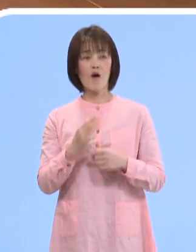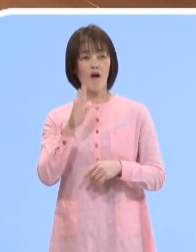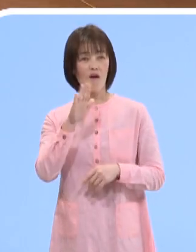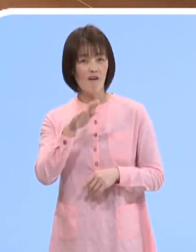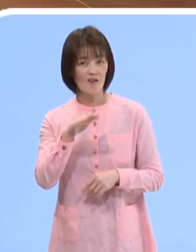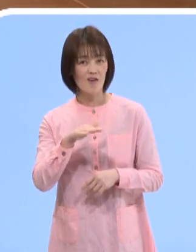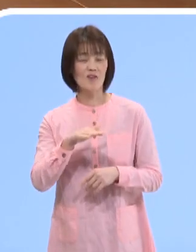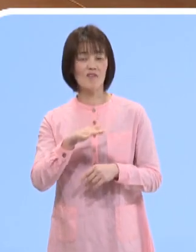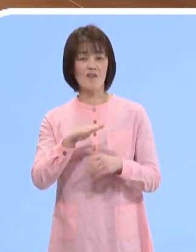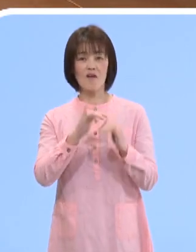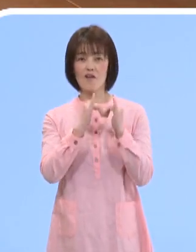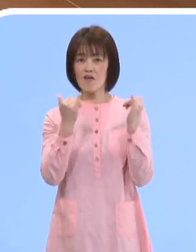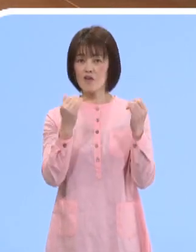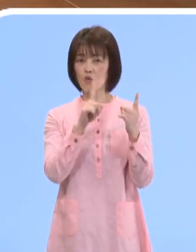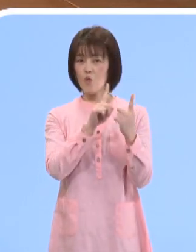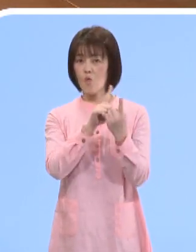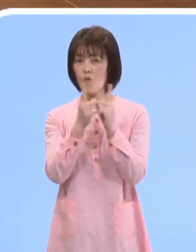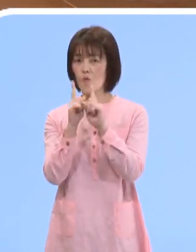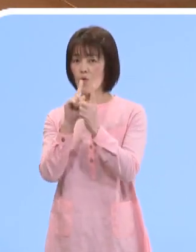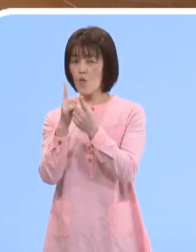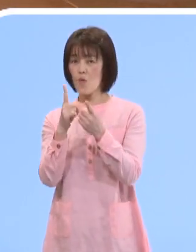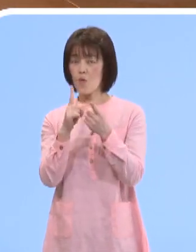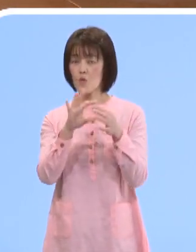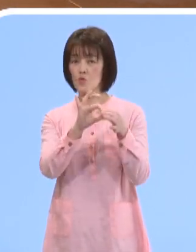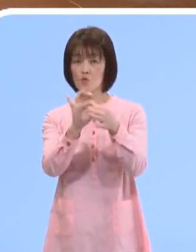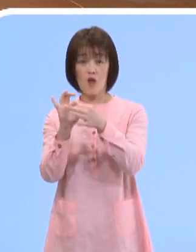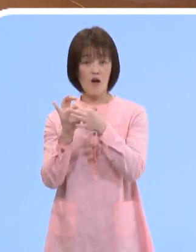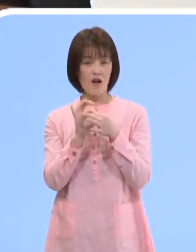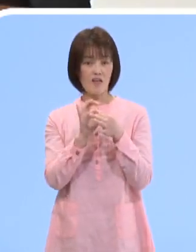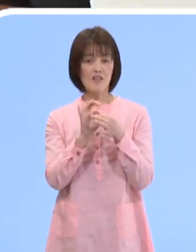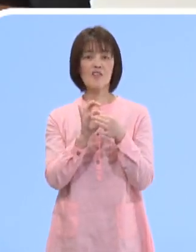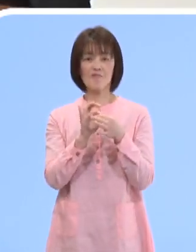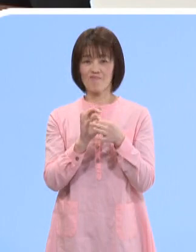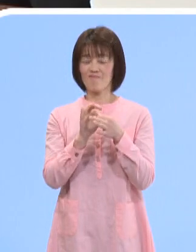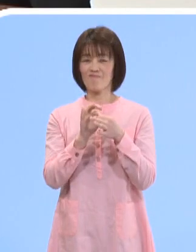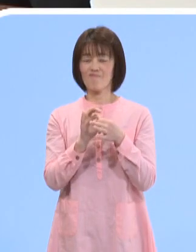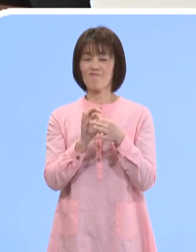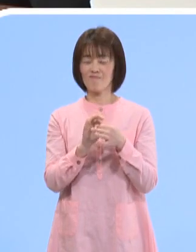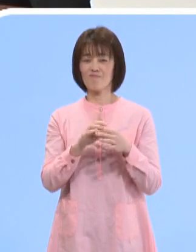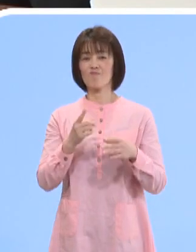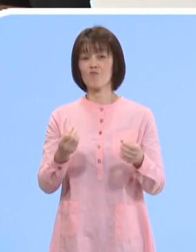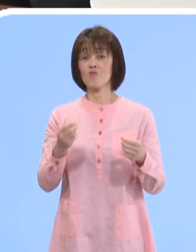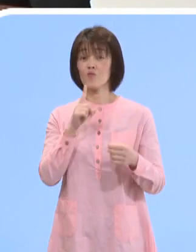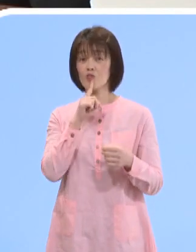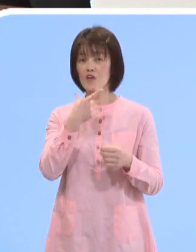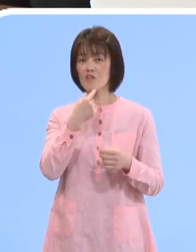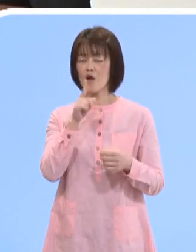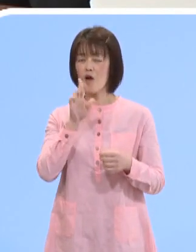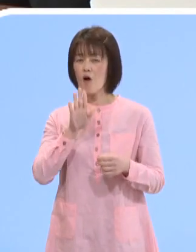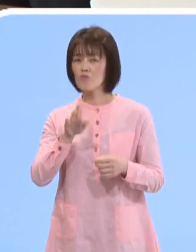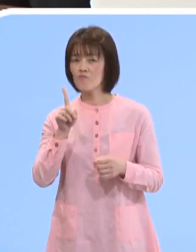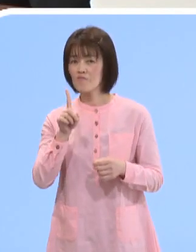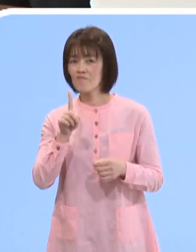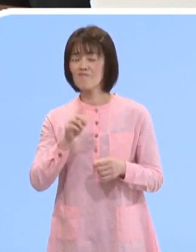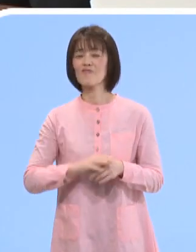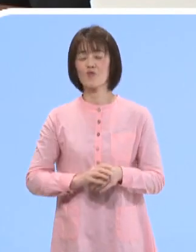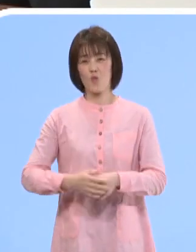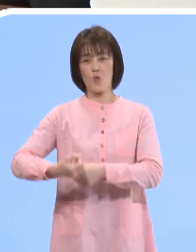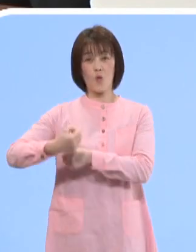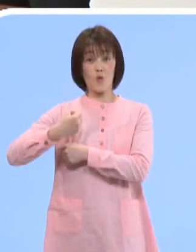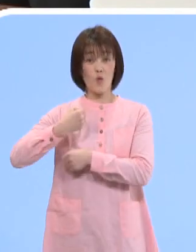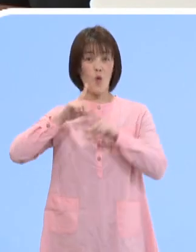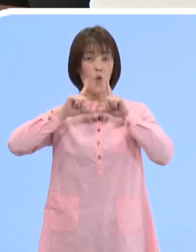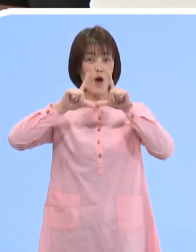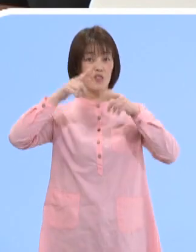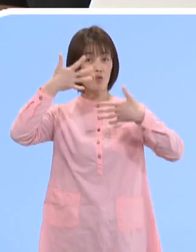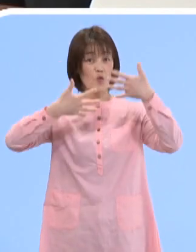そのね、はい、人と人のつながりということなんですけど、はい、あえてこれをちょっと言いますけど、今日のこの兵庫発信